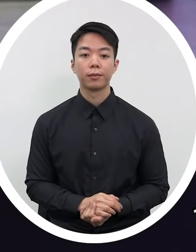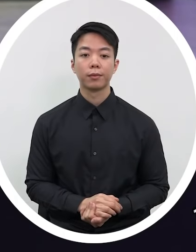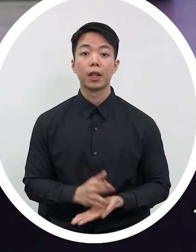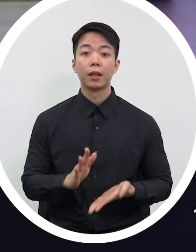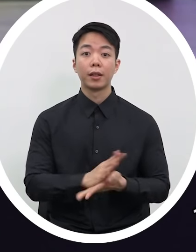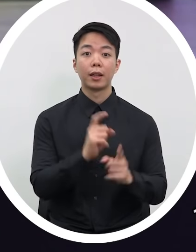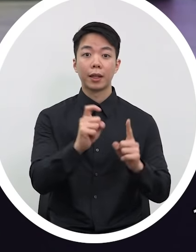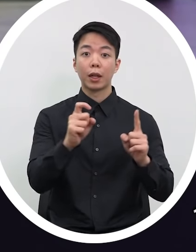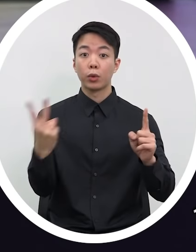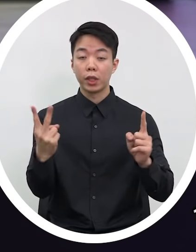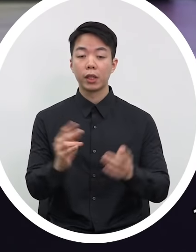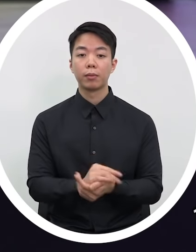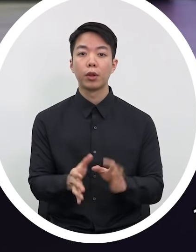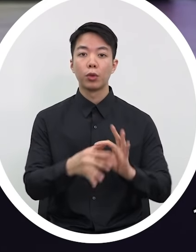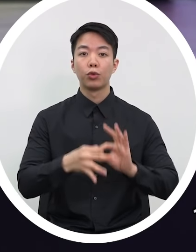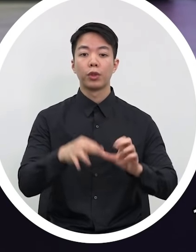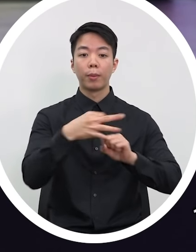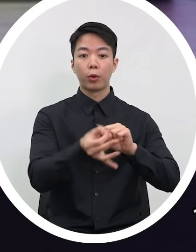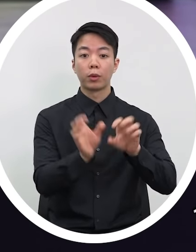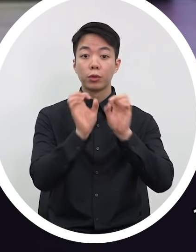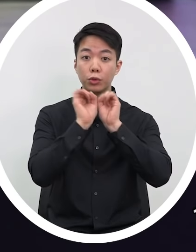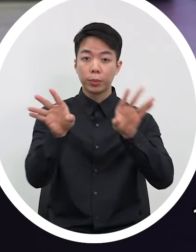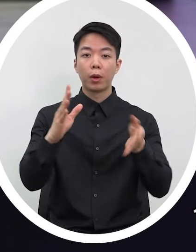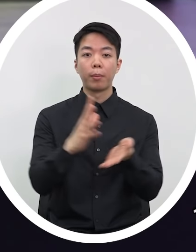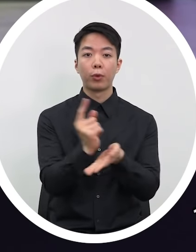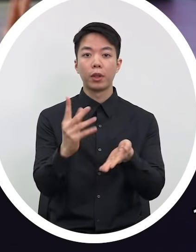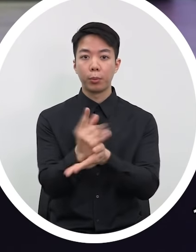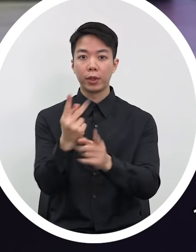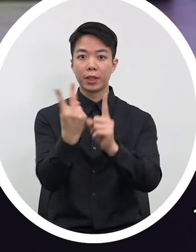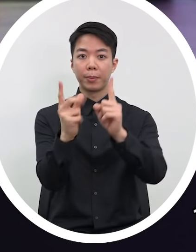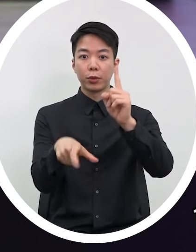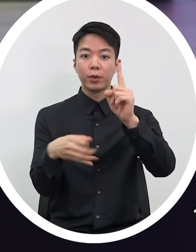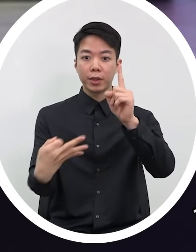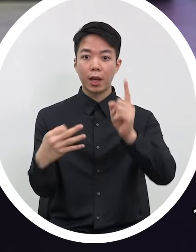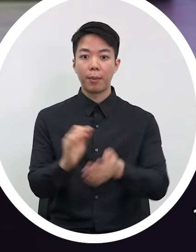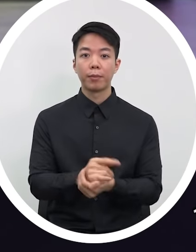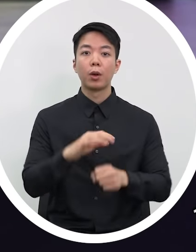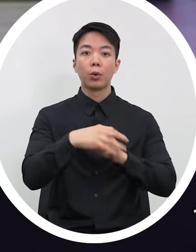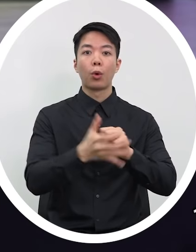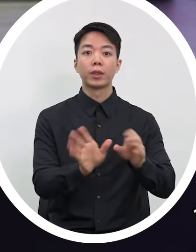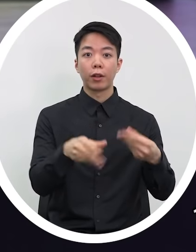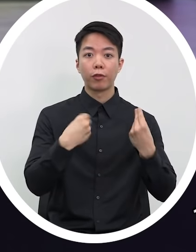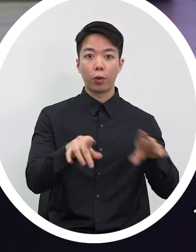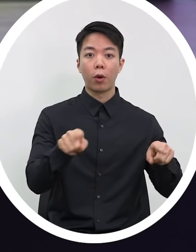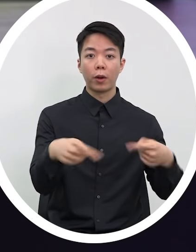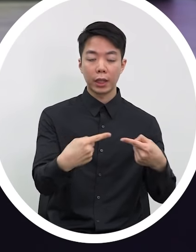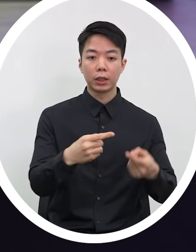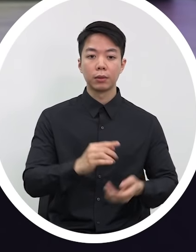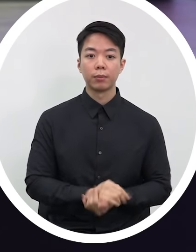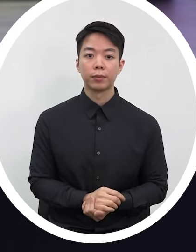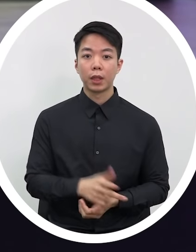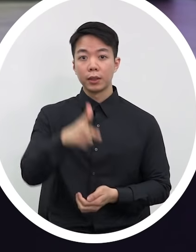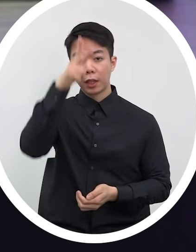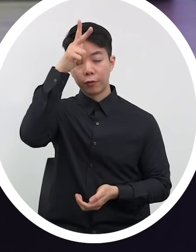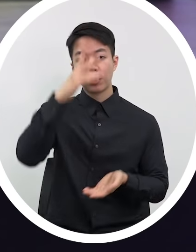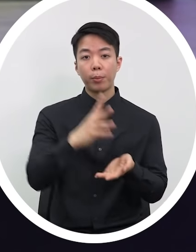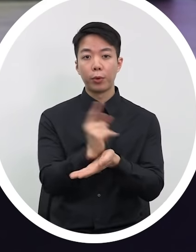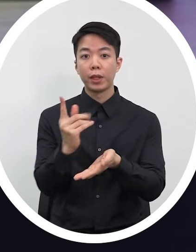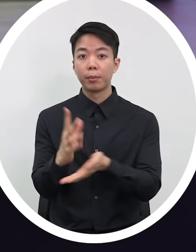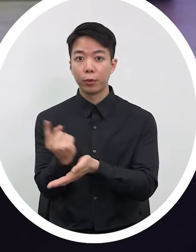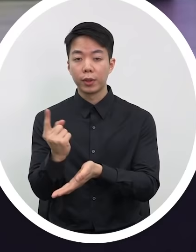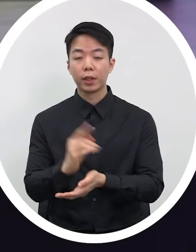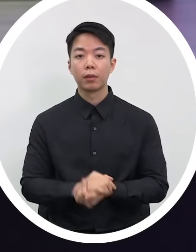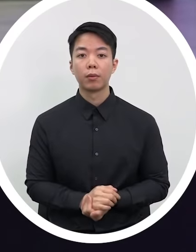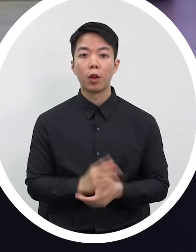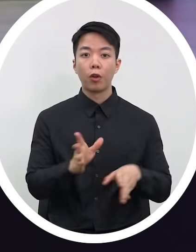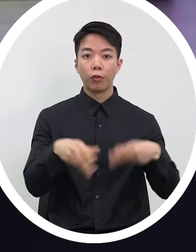喺1992年，聯合國係宣布每年嘅10月3日係為國際復康日，政府每年都